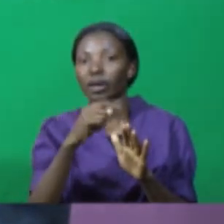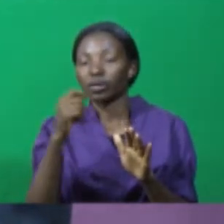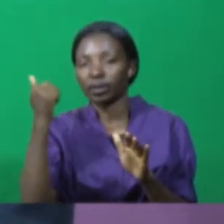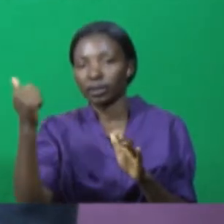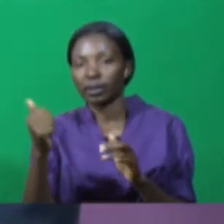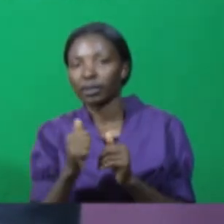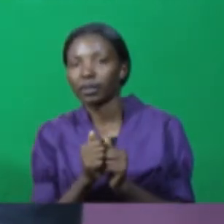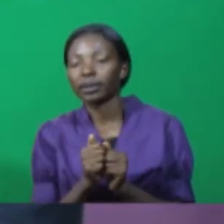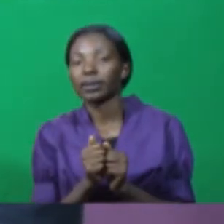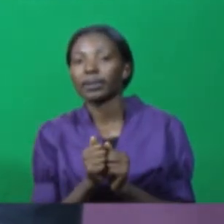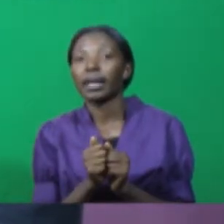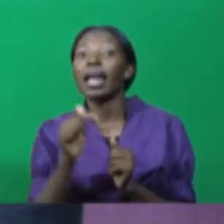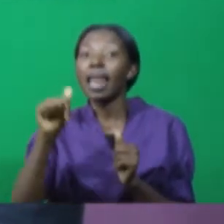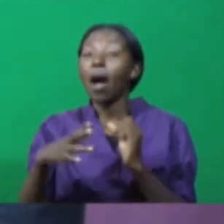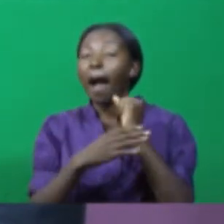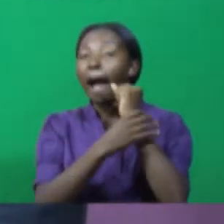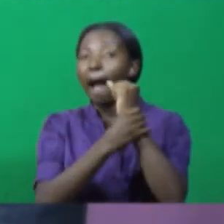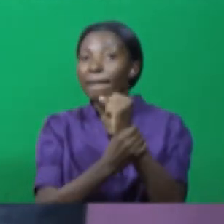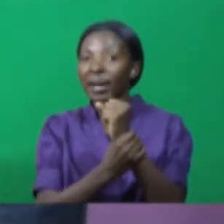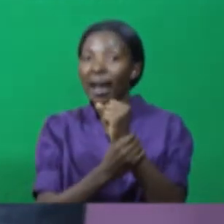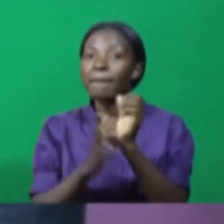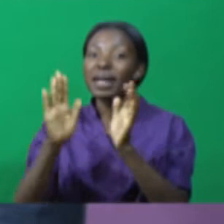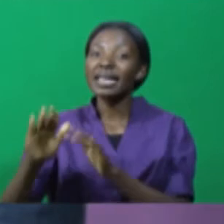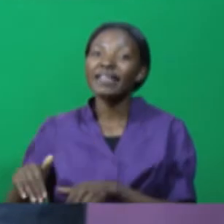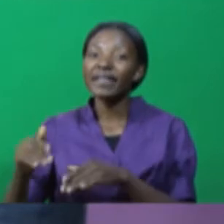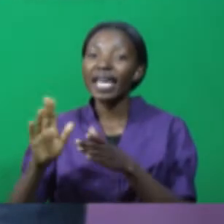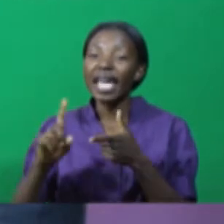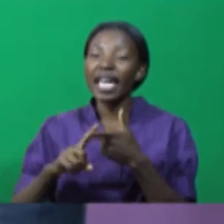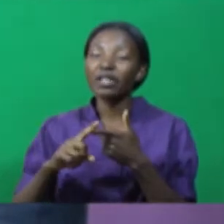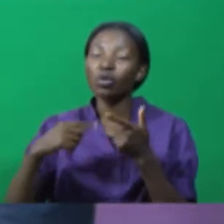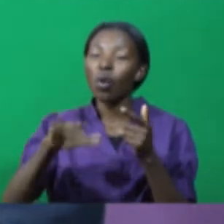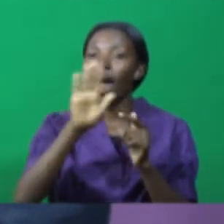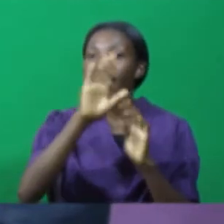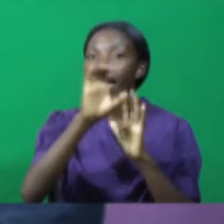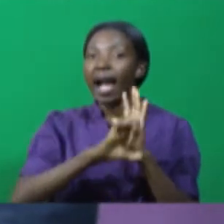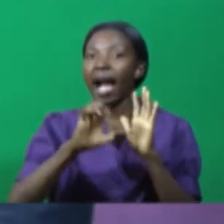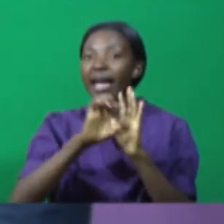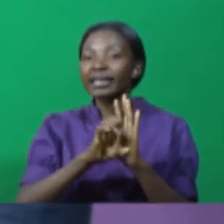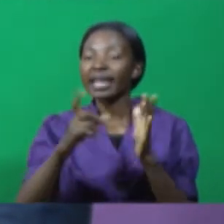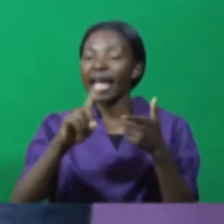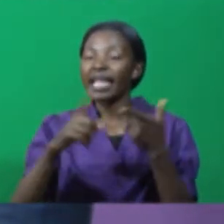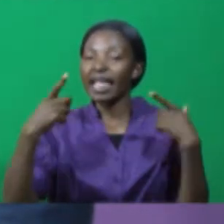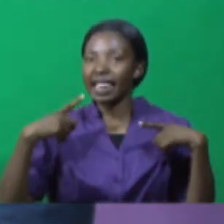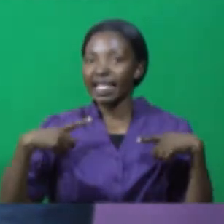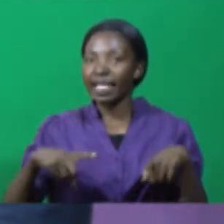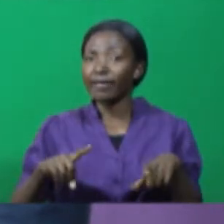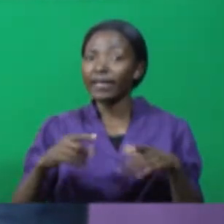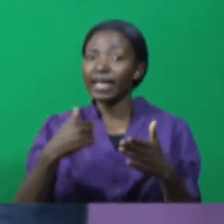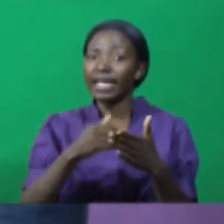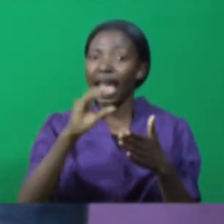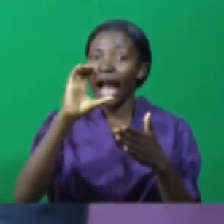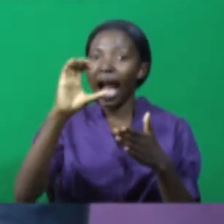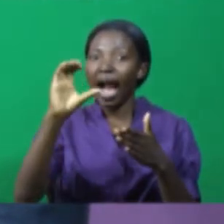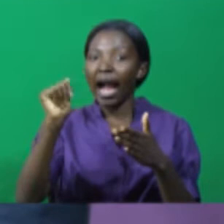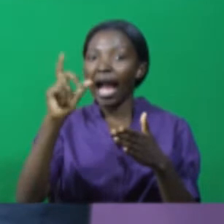1 to 6. Right. Zina Abraham waka vapa haka enda kunyikeza saka ndo gara pakati peka deshi ne shuri. Akava